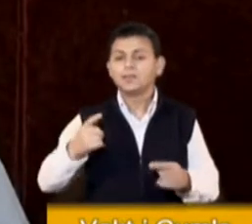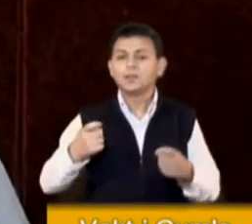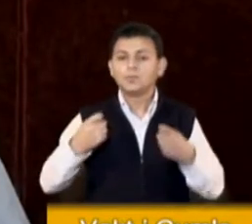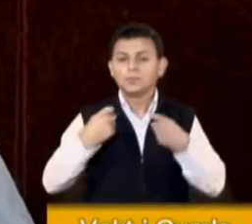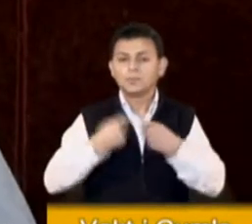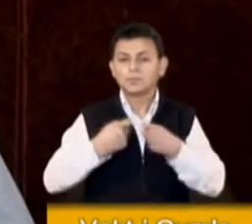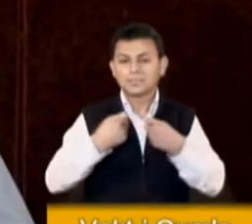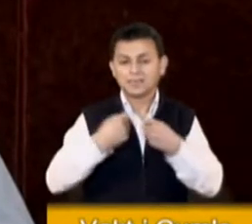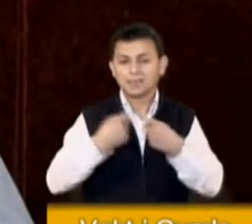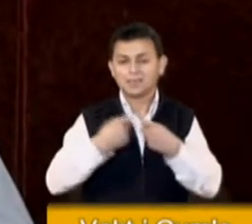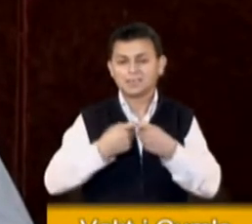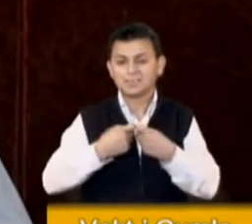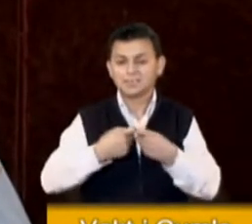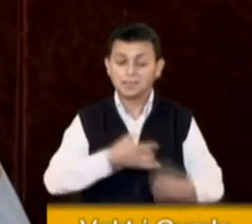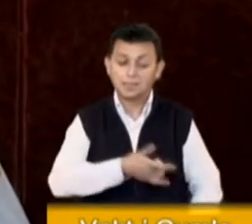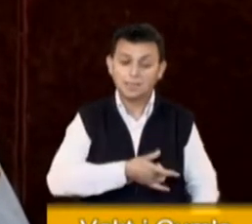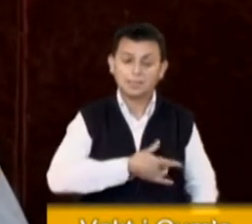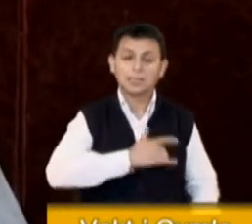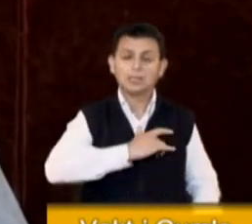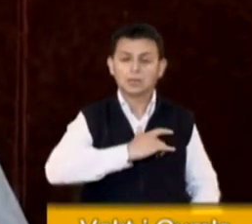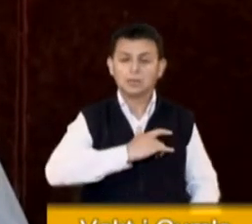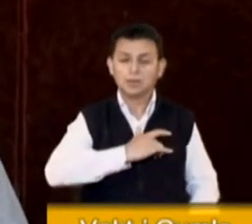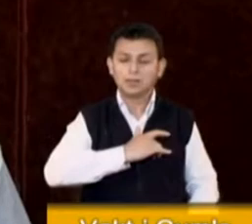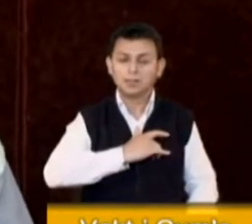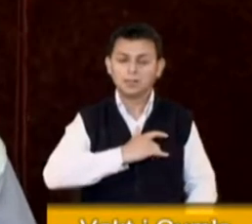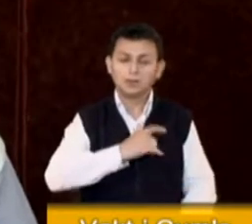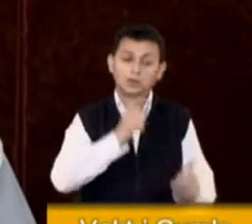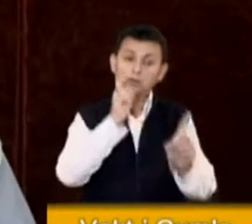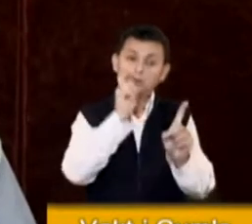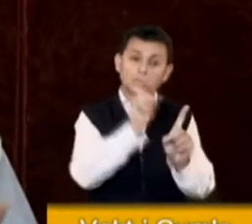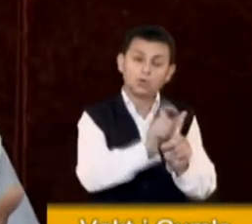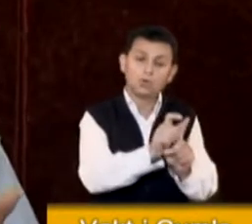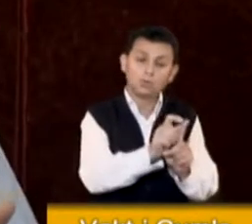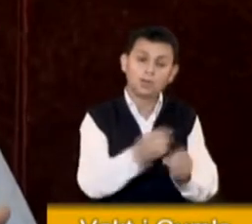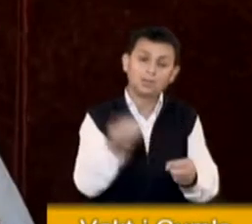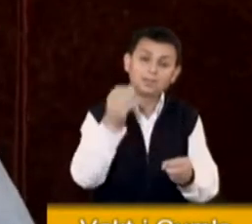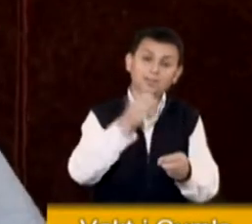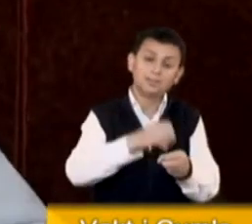saraydan imanlarını koruyabilecekleri mağaraya hicret